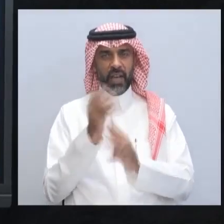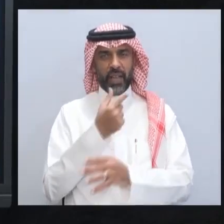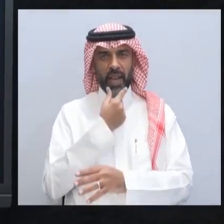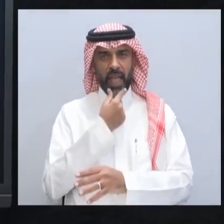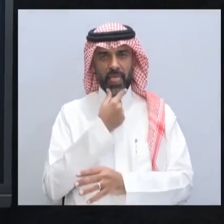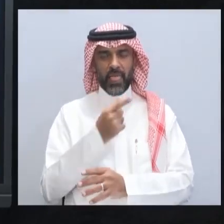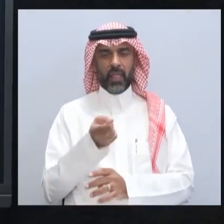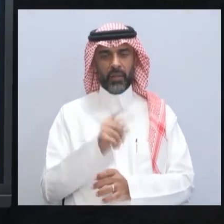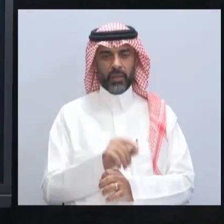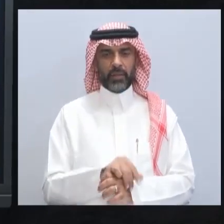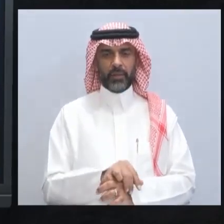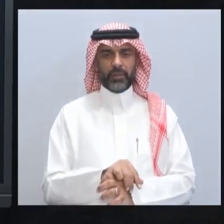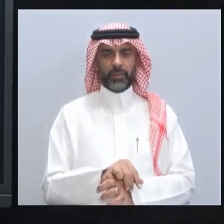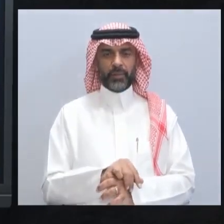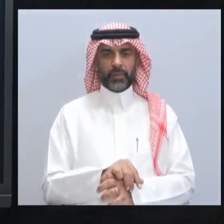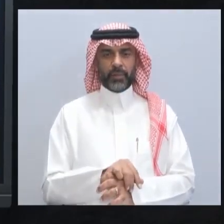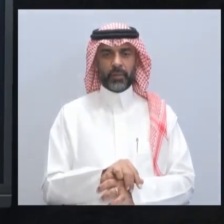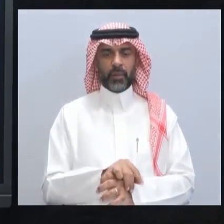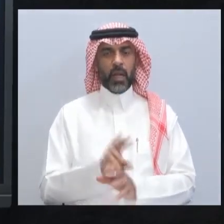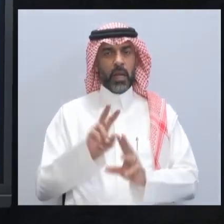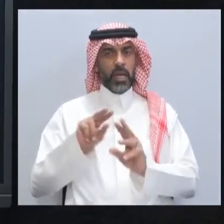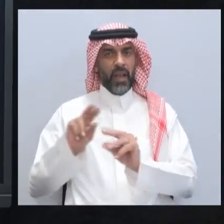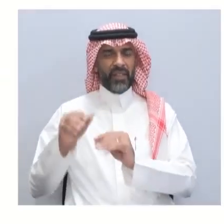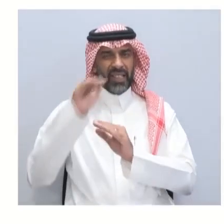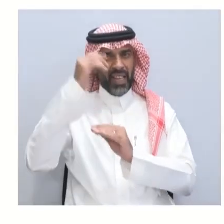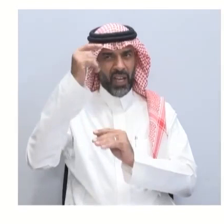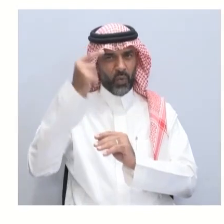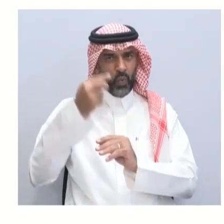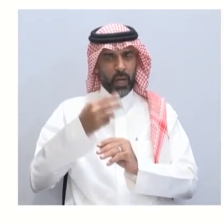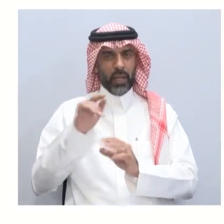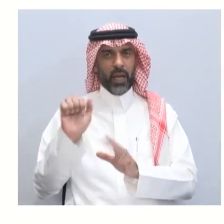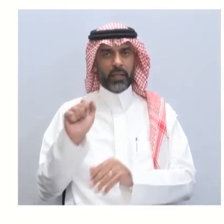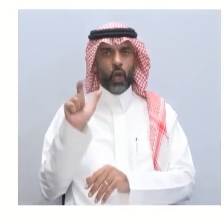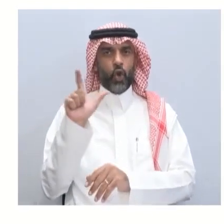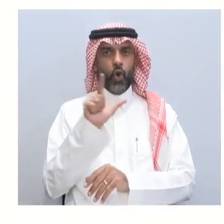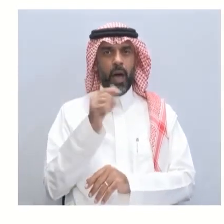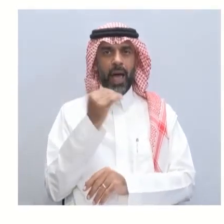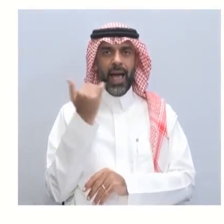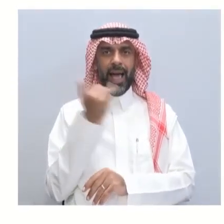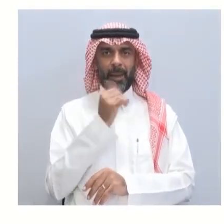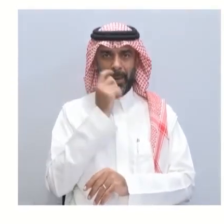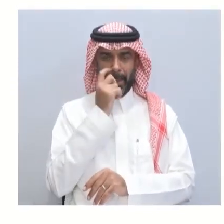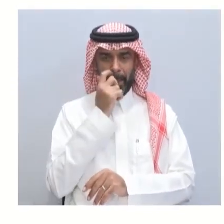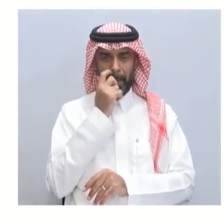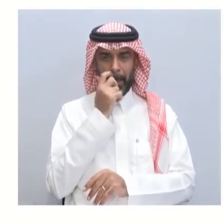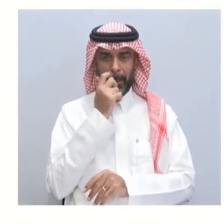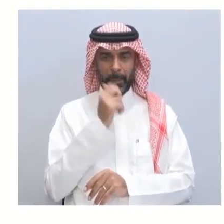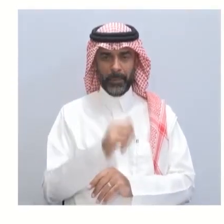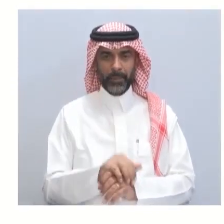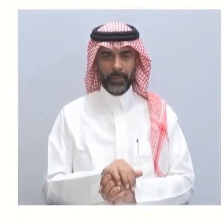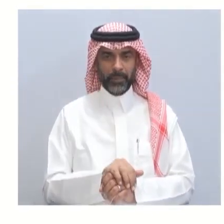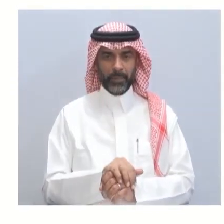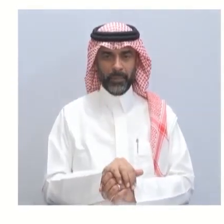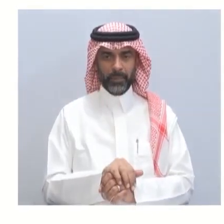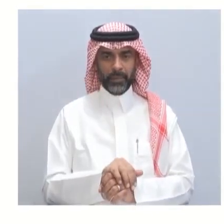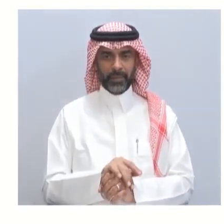سيتي نعيد نفس الخطوات هذه لللغه العرب نقوم بتكرار الخطوات اذا لدينا